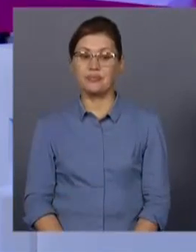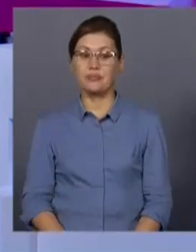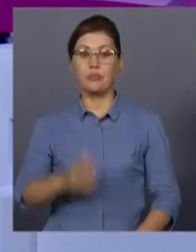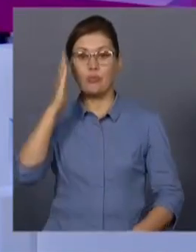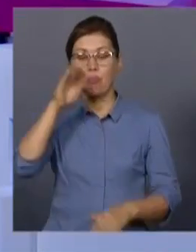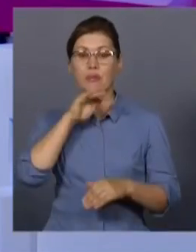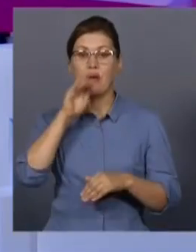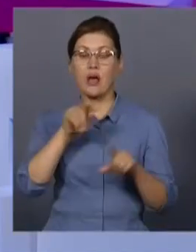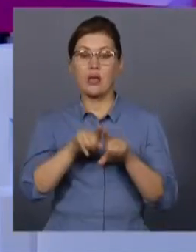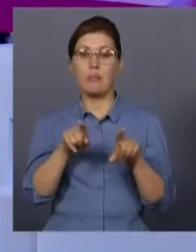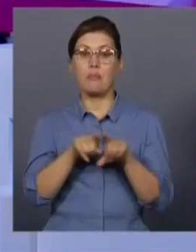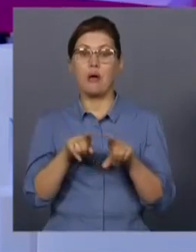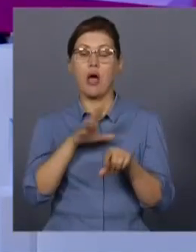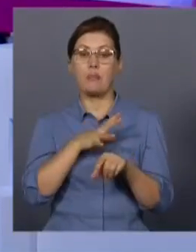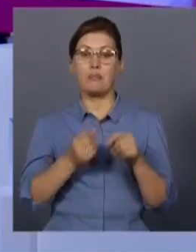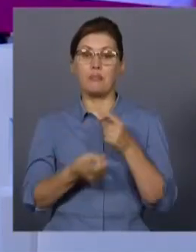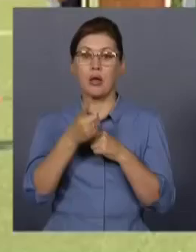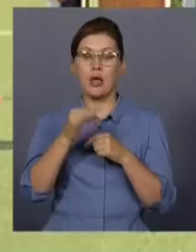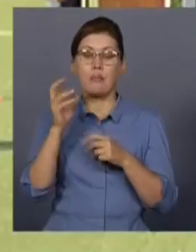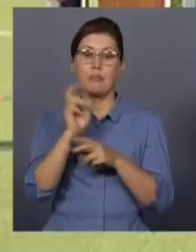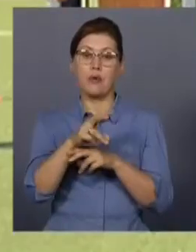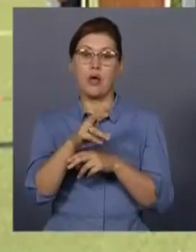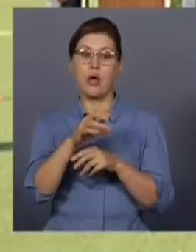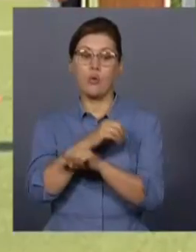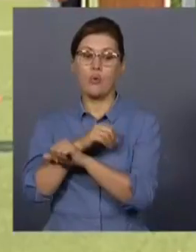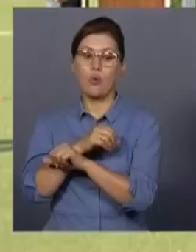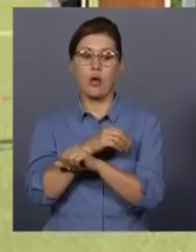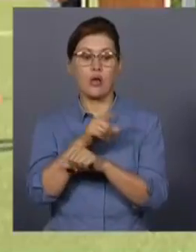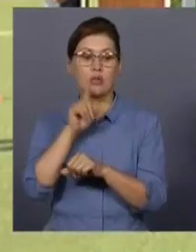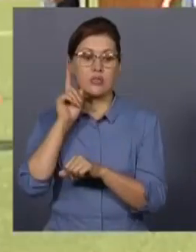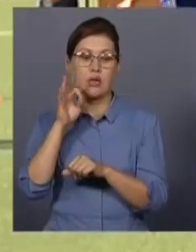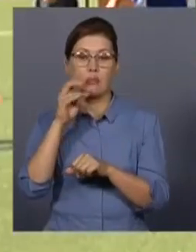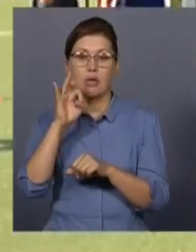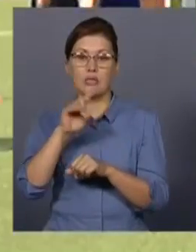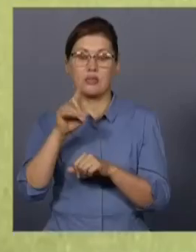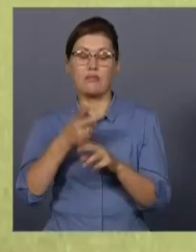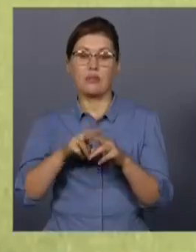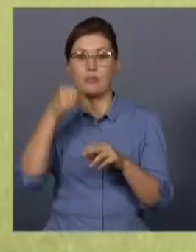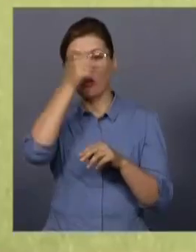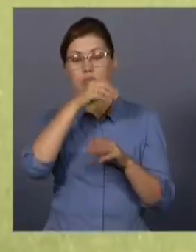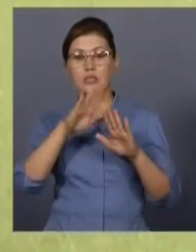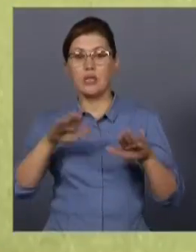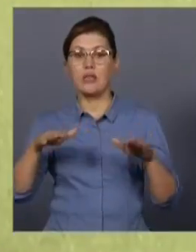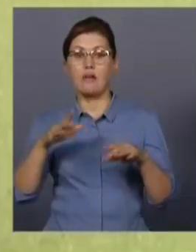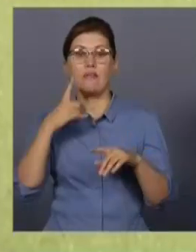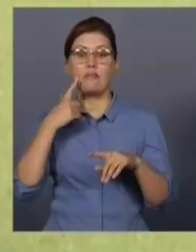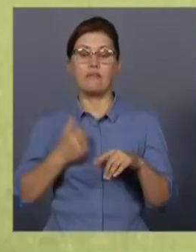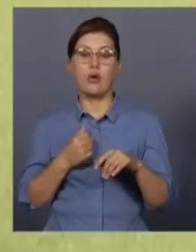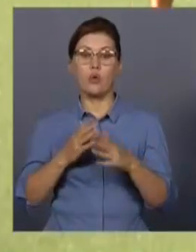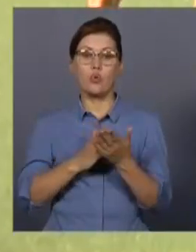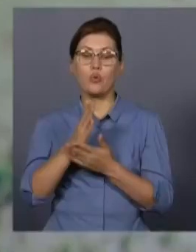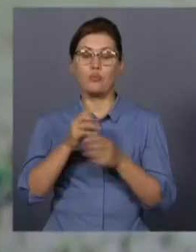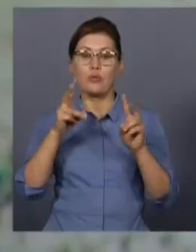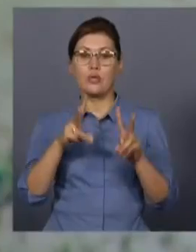С будущей профессией, похоже, определились и посетители зоны отдыха «Жас-Сарбас». Впервые в этом году дети военнослужащих отдохнули в